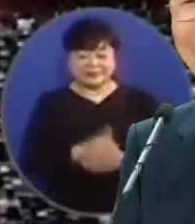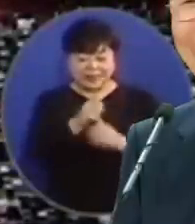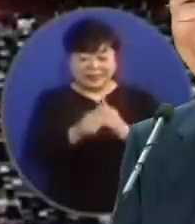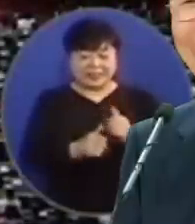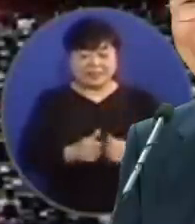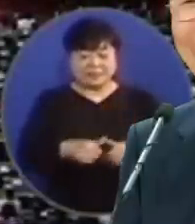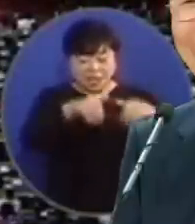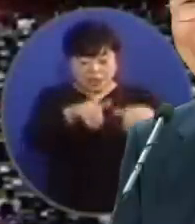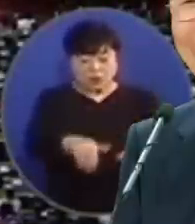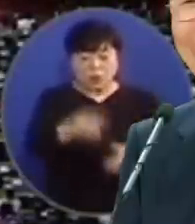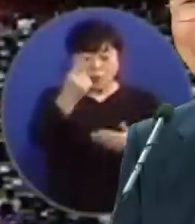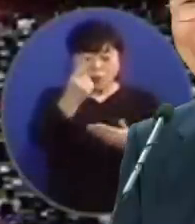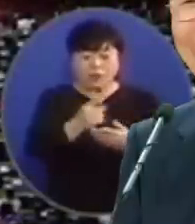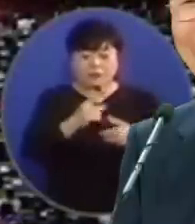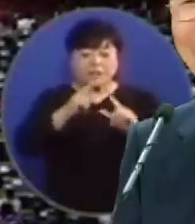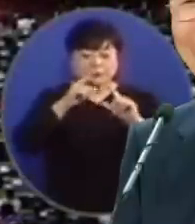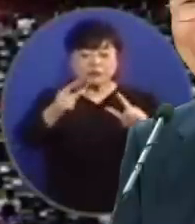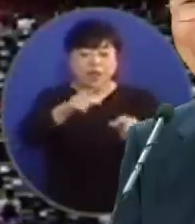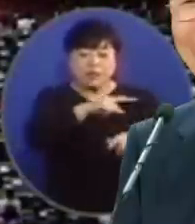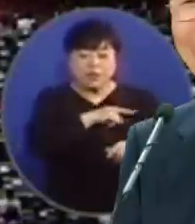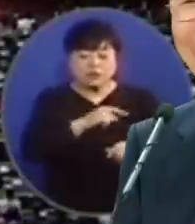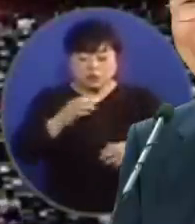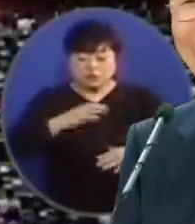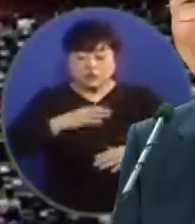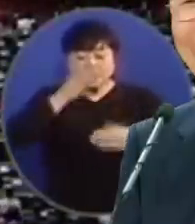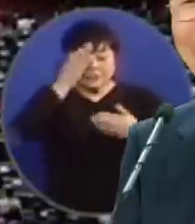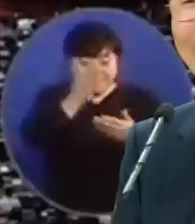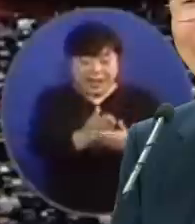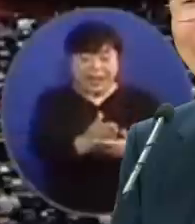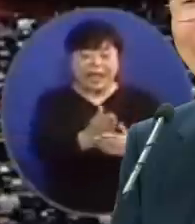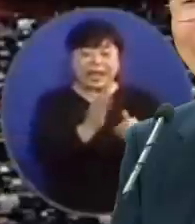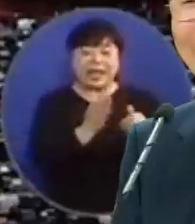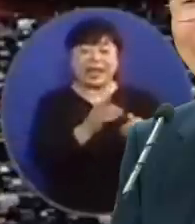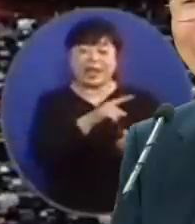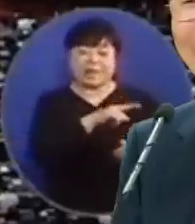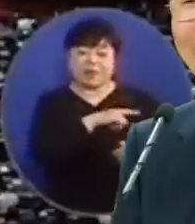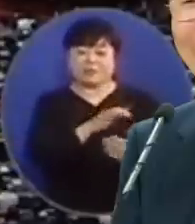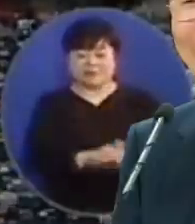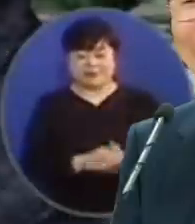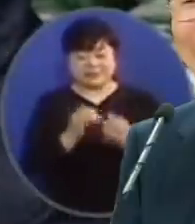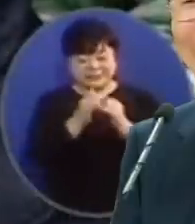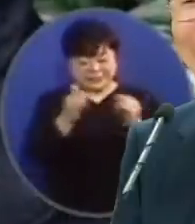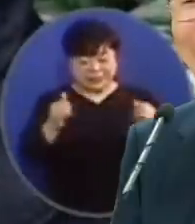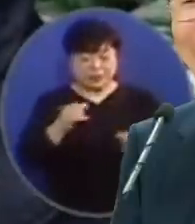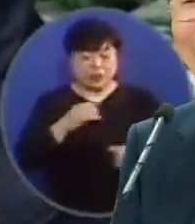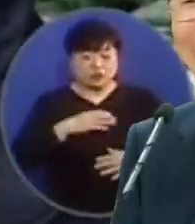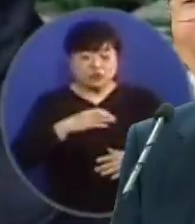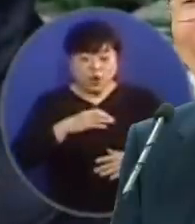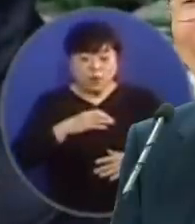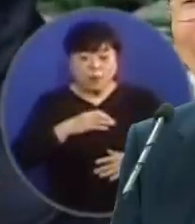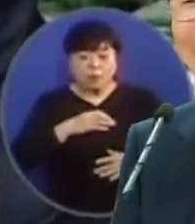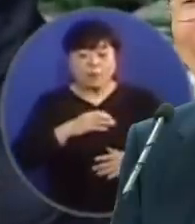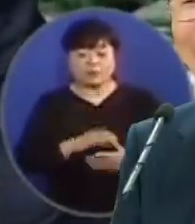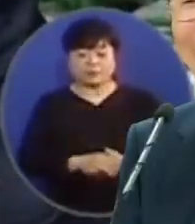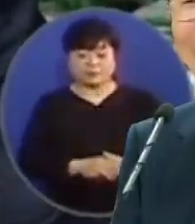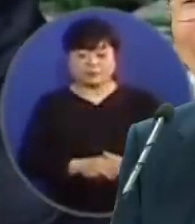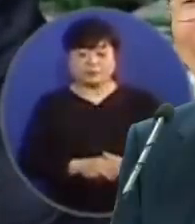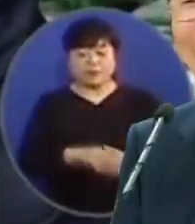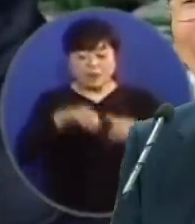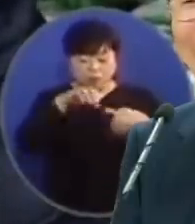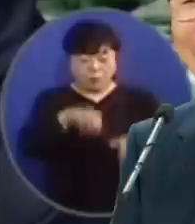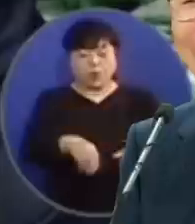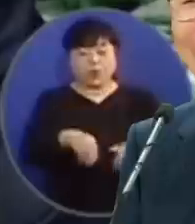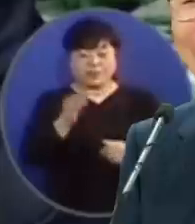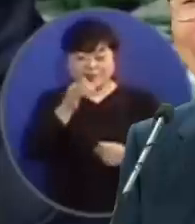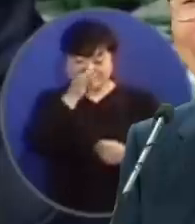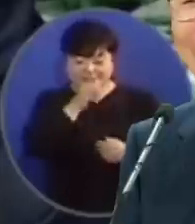하나님의 사자들이 와서 말씀을 전할 때 먼저 두려워하지 말라는 말을 먼저 했습니다. 사람들이 그만큼 두려움에 포로가 되어 있다는